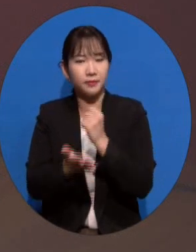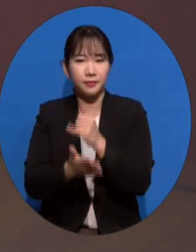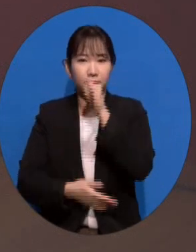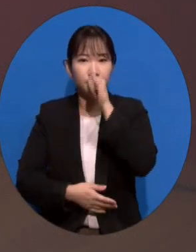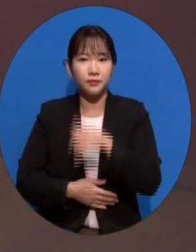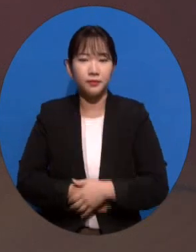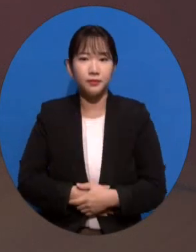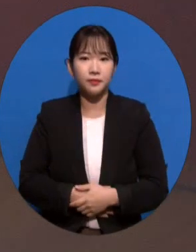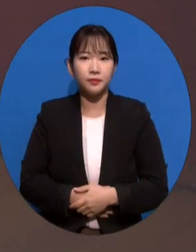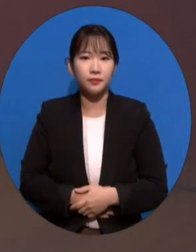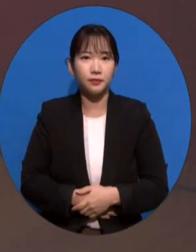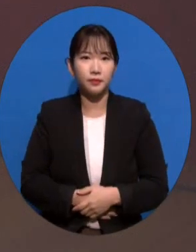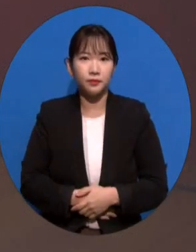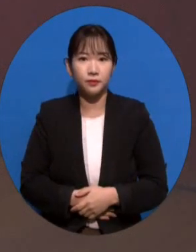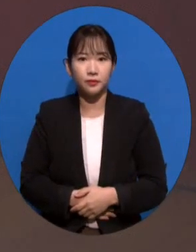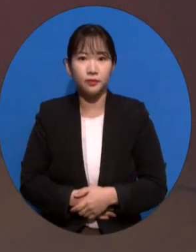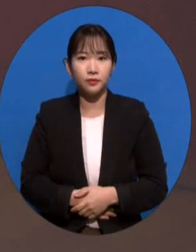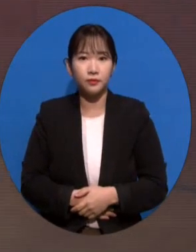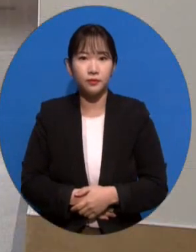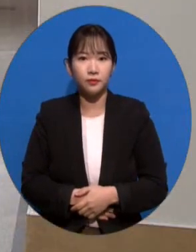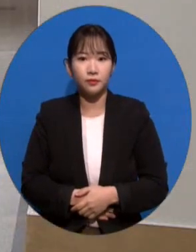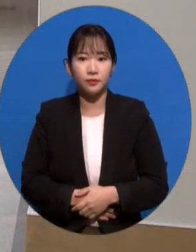적지 않습니다. 이어서 김은 기자입니다.